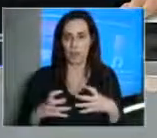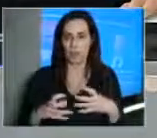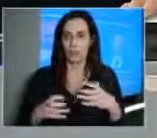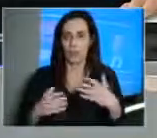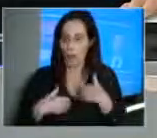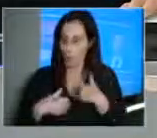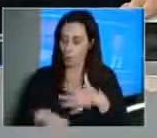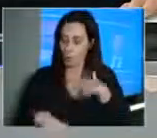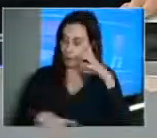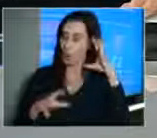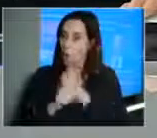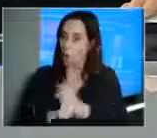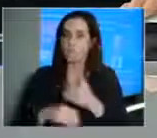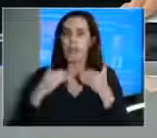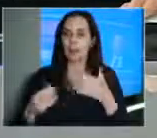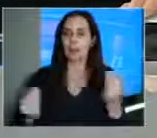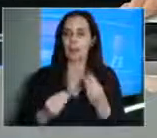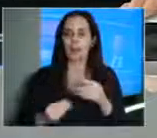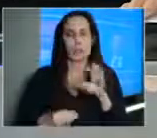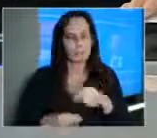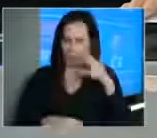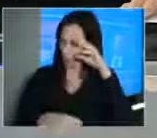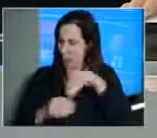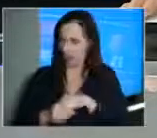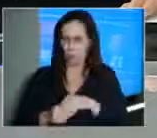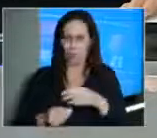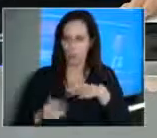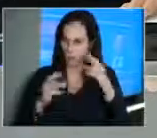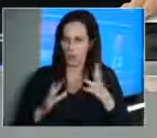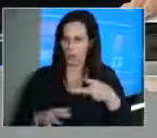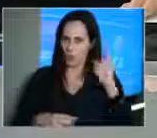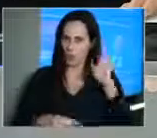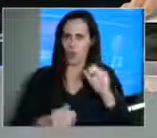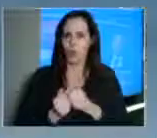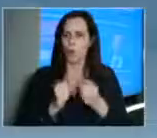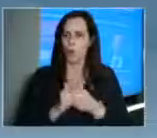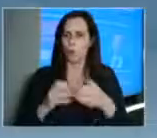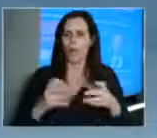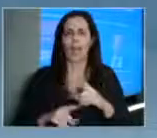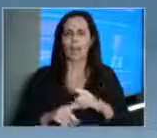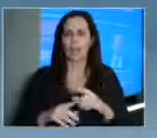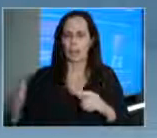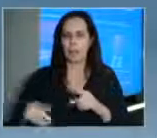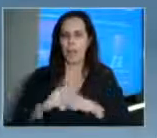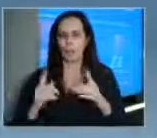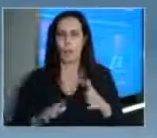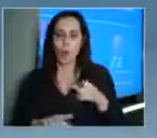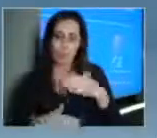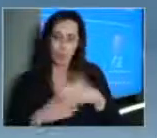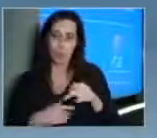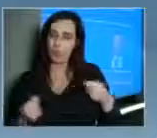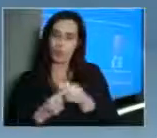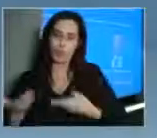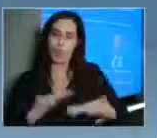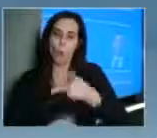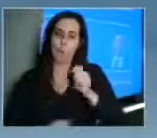שאנחנו מזדהים מאיתן אידיאולוגית, ולקדם את הדברים האלה, בין אם זה בליכוד, ואני מקווה שיהיו כמה שיותר כאלה, ובין אם זה במפלגות ימין אחרות. יכול להיות שבאמת בסוף יהיה שיתוף